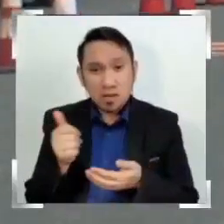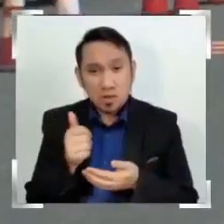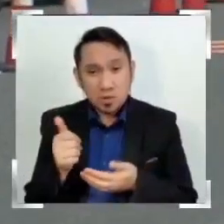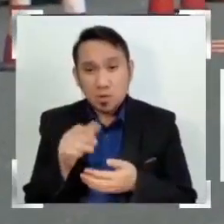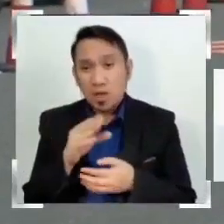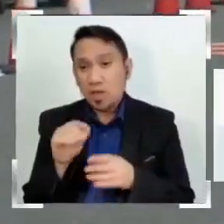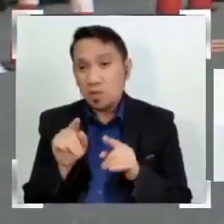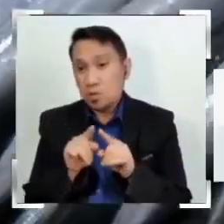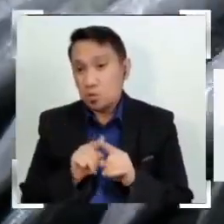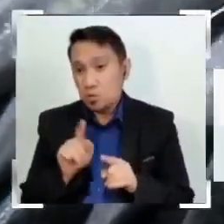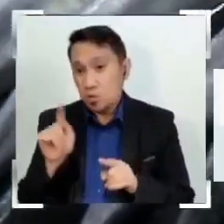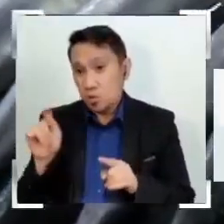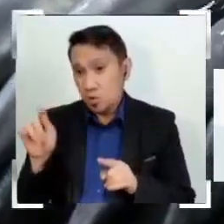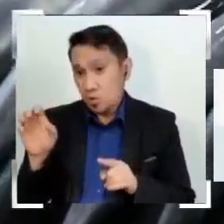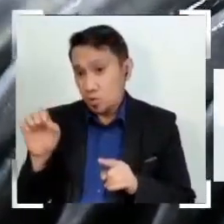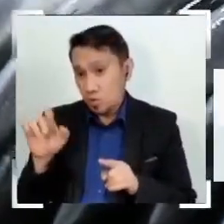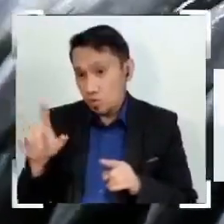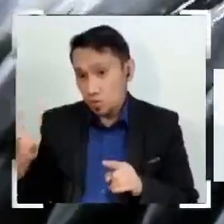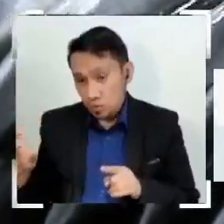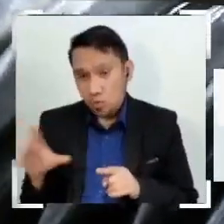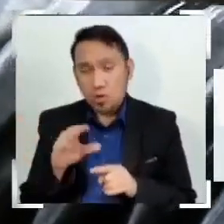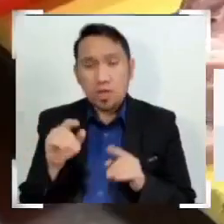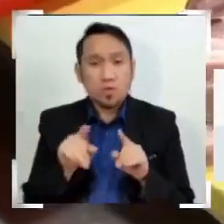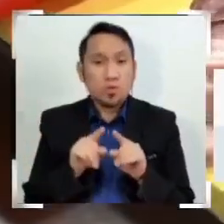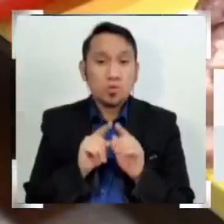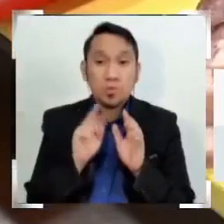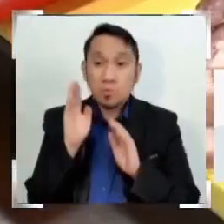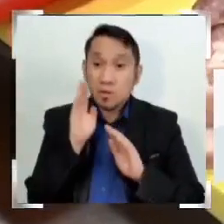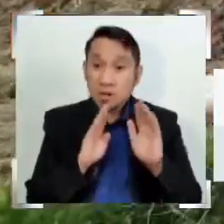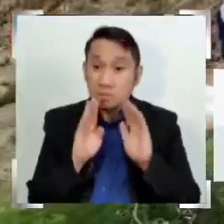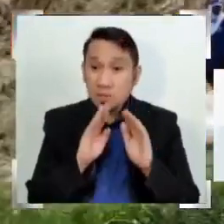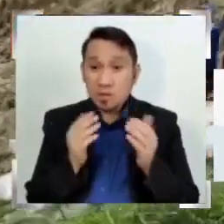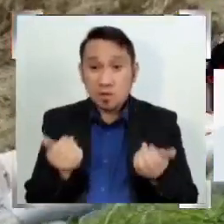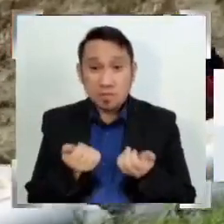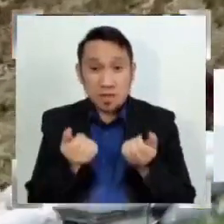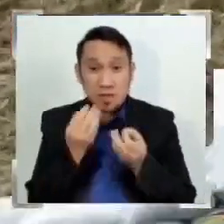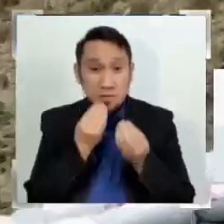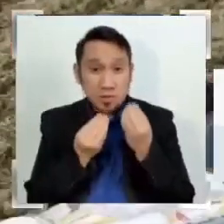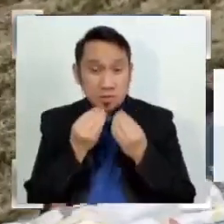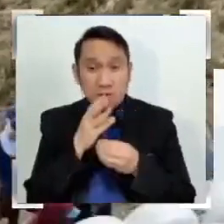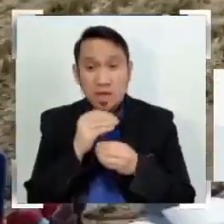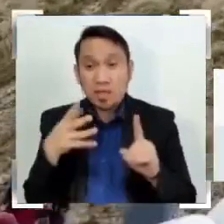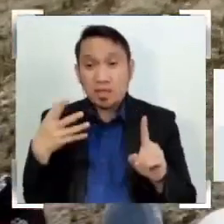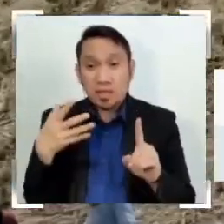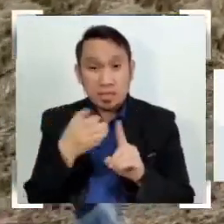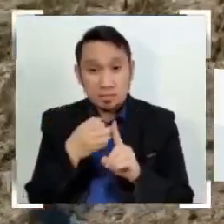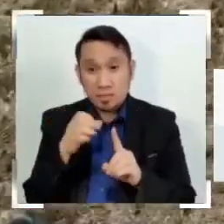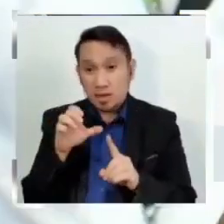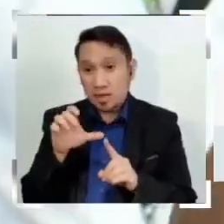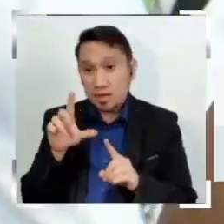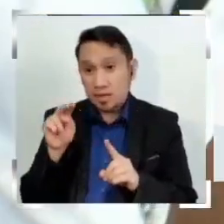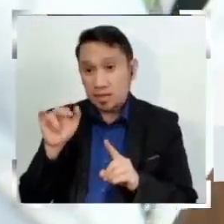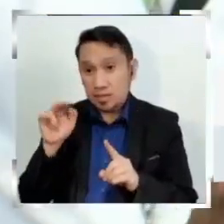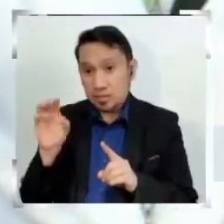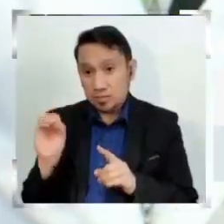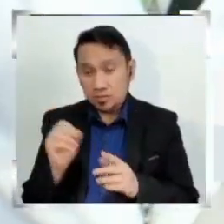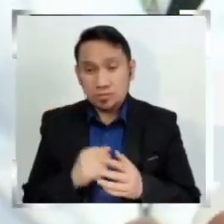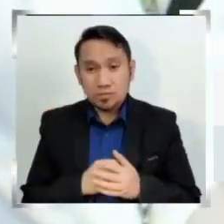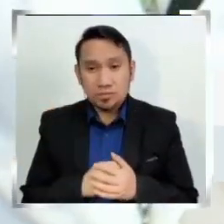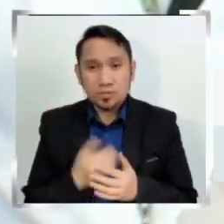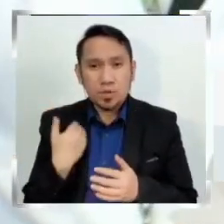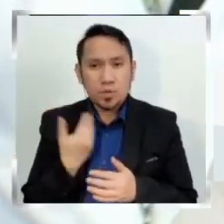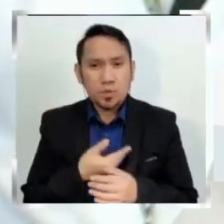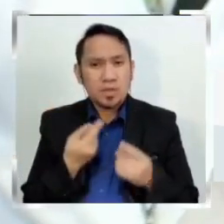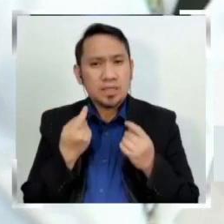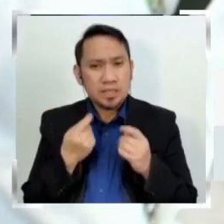daanan din ng mga delivery, problema sa supply ng pagkain at epekto ng El Nino sa agricultural supply. We will try of course to continue